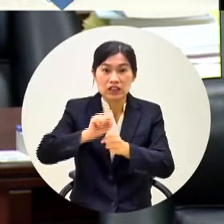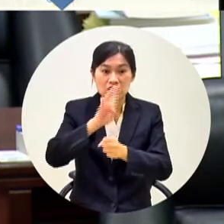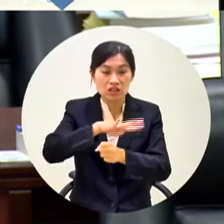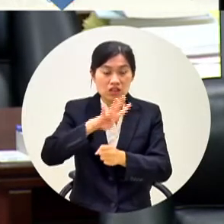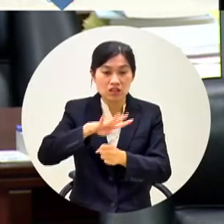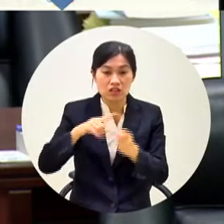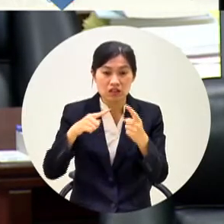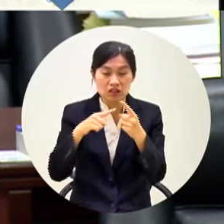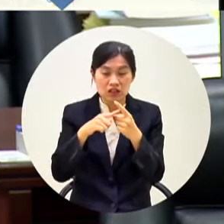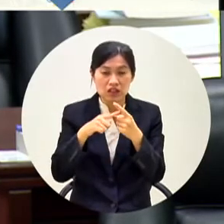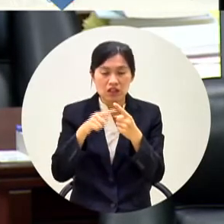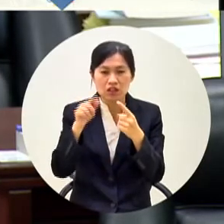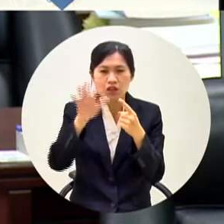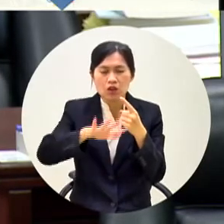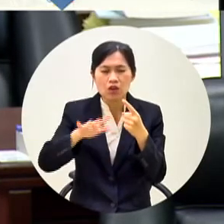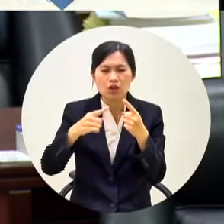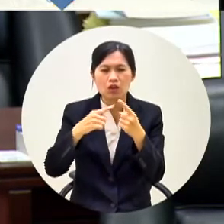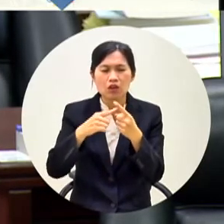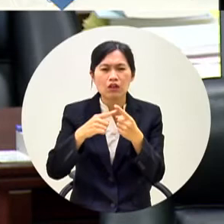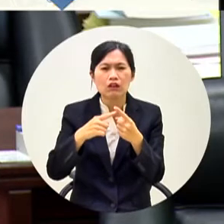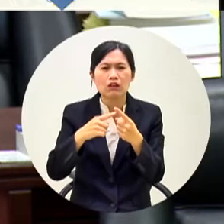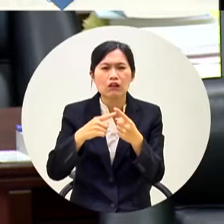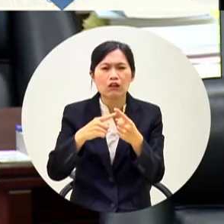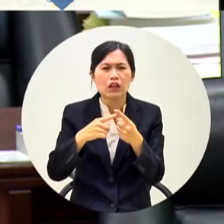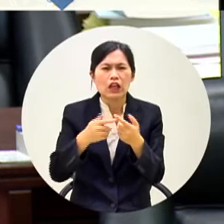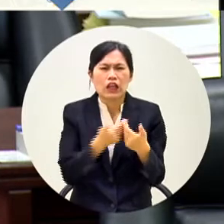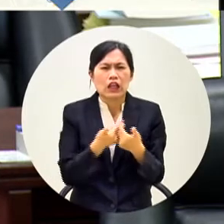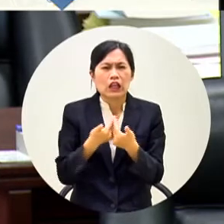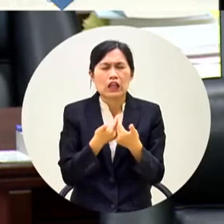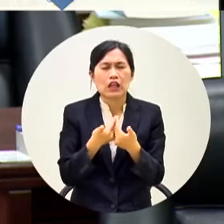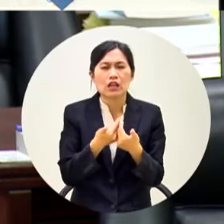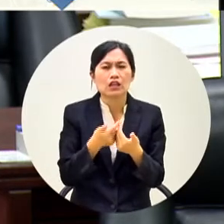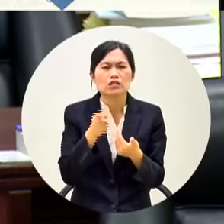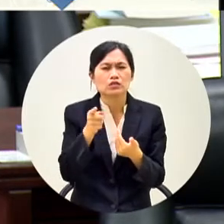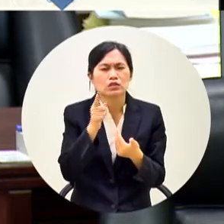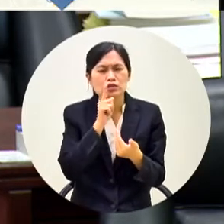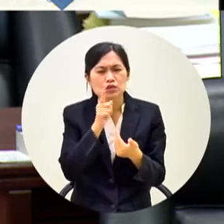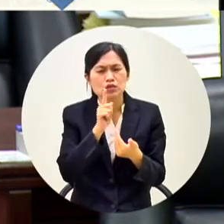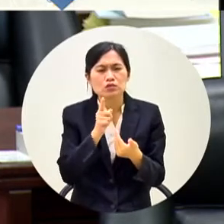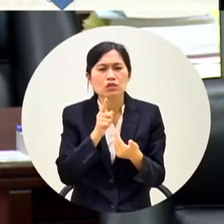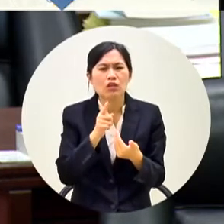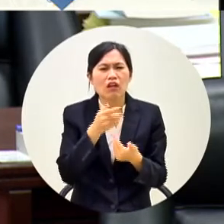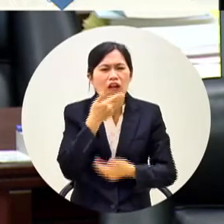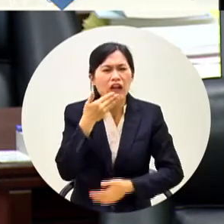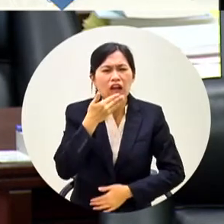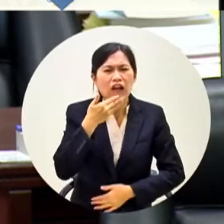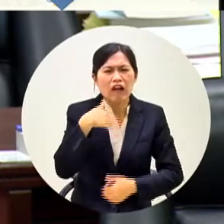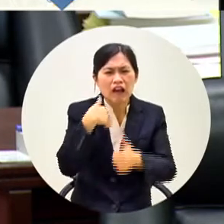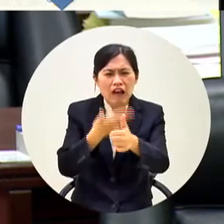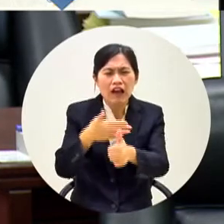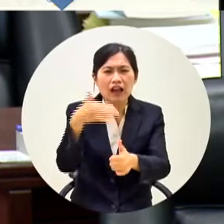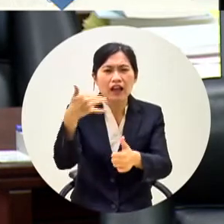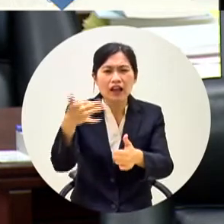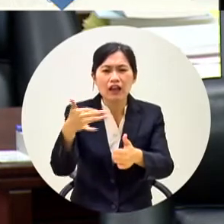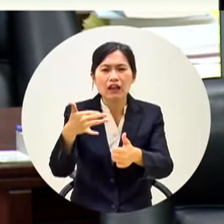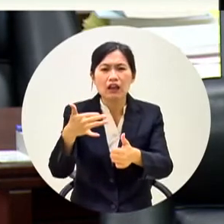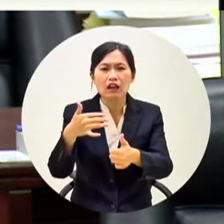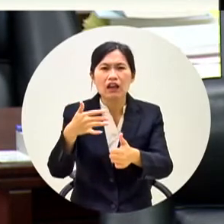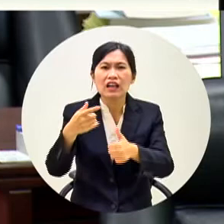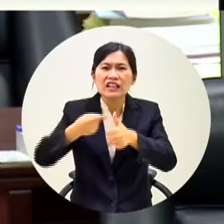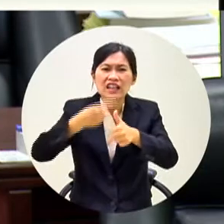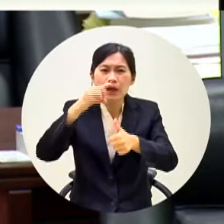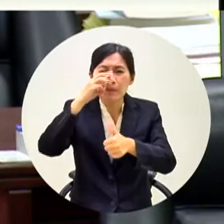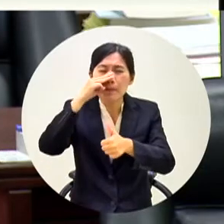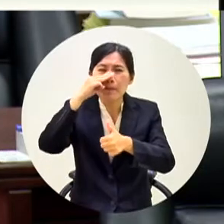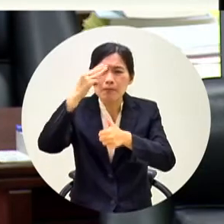像我顶届即阵讲讲，为谋其利，啊，深受其害，吼、哦、啊！安请吼